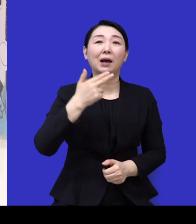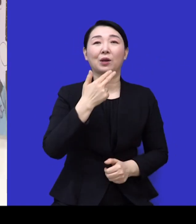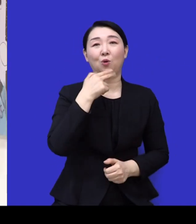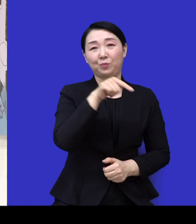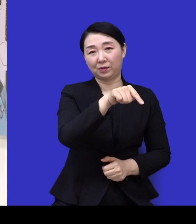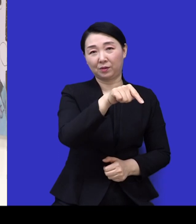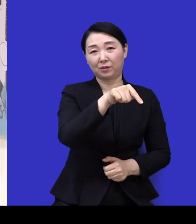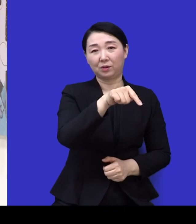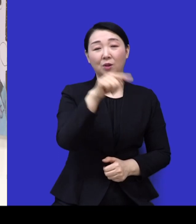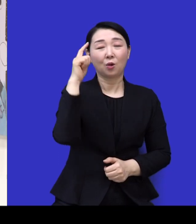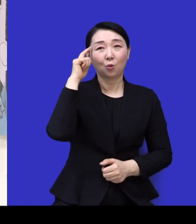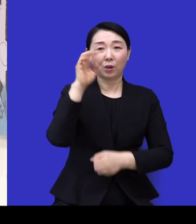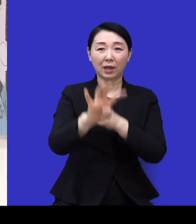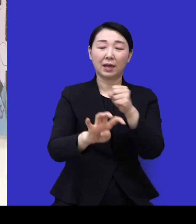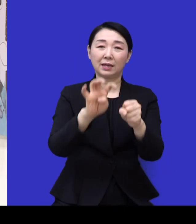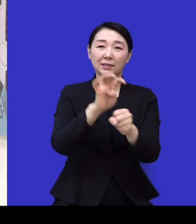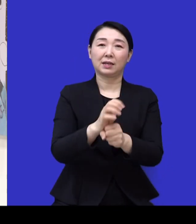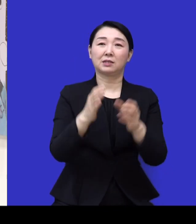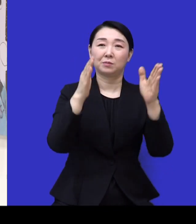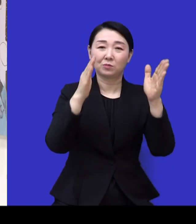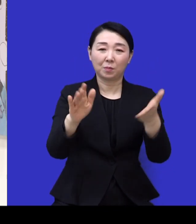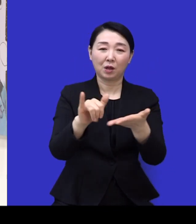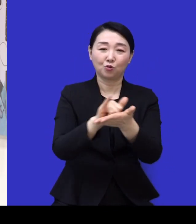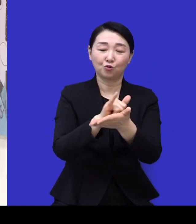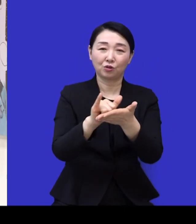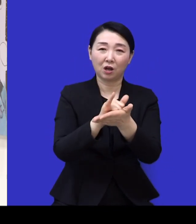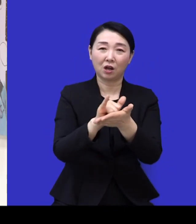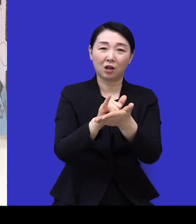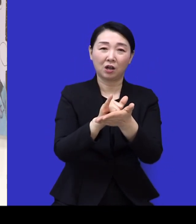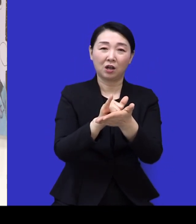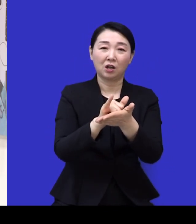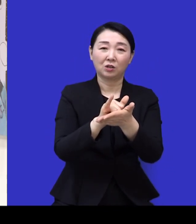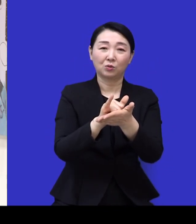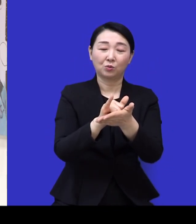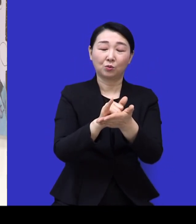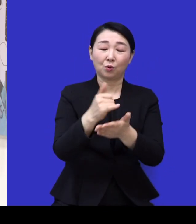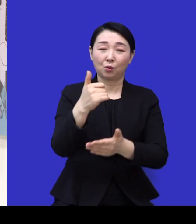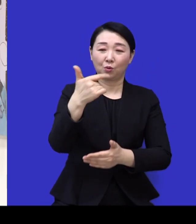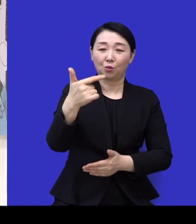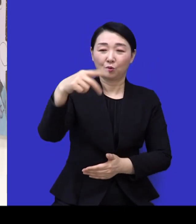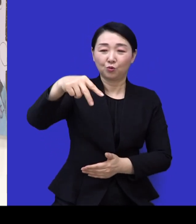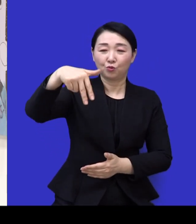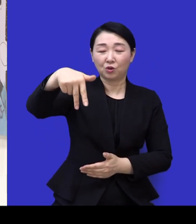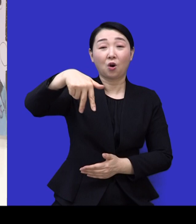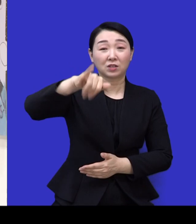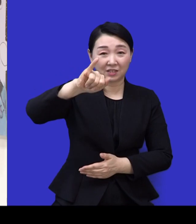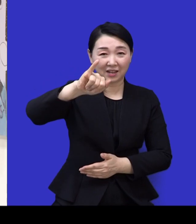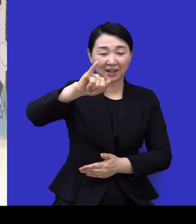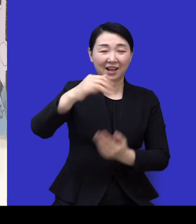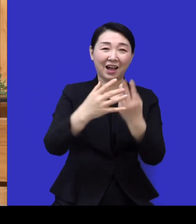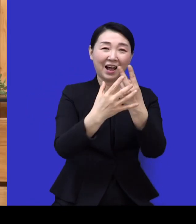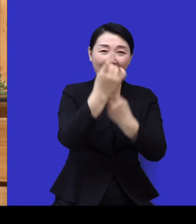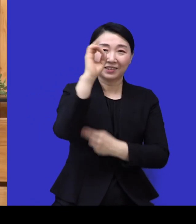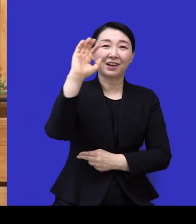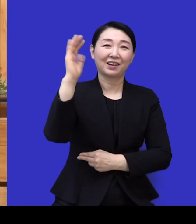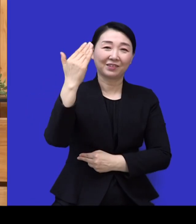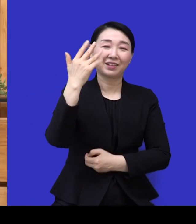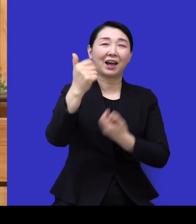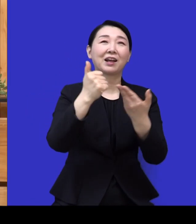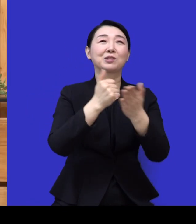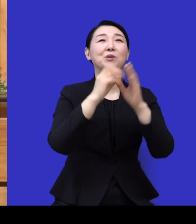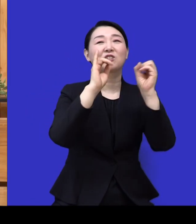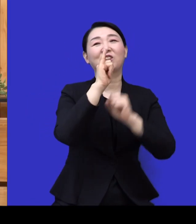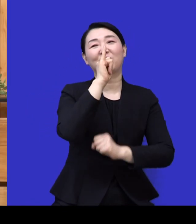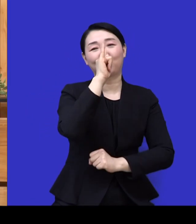들어보니까 40년 만에 뉴욕과 뉴저지가 하나가 되어서 같이 하나님을 전했던 그런 일들이 있었다고 하더라고요.